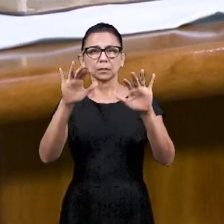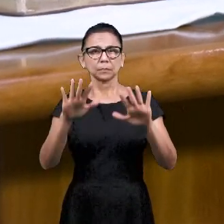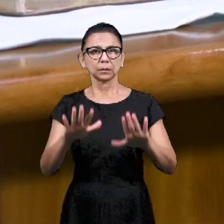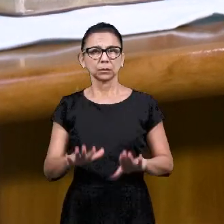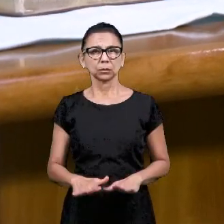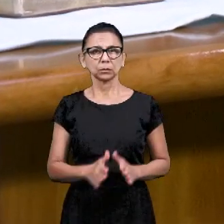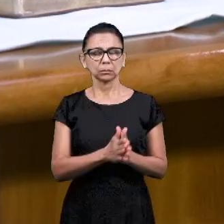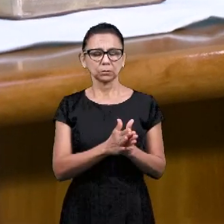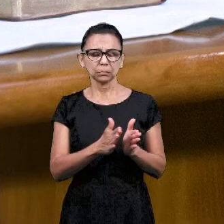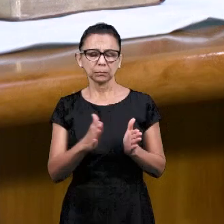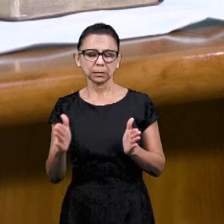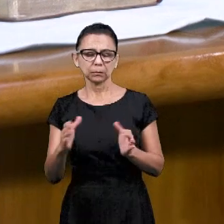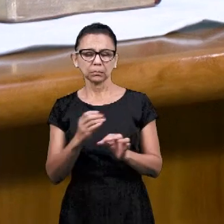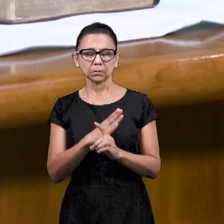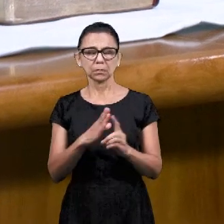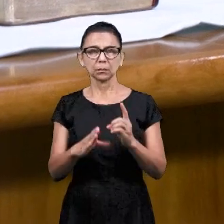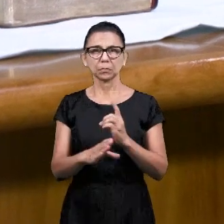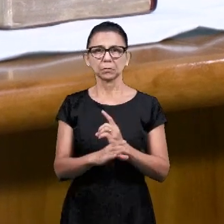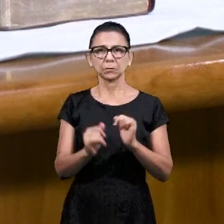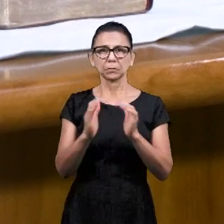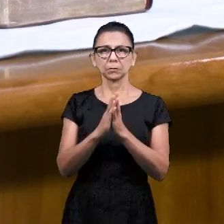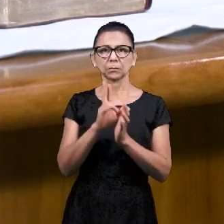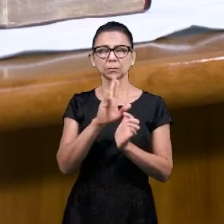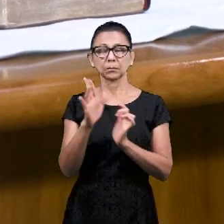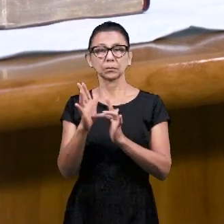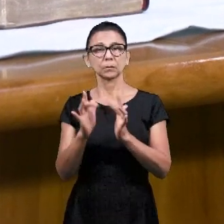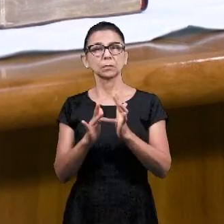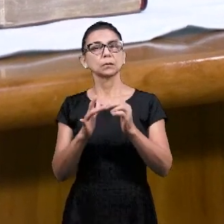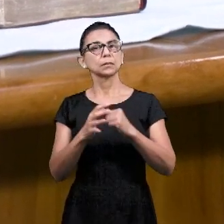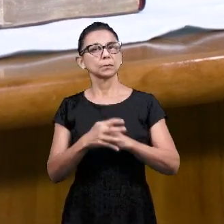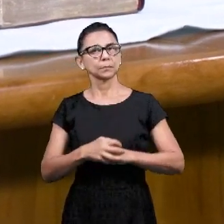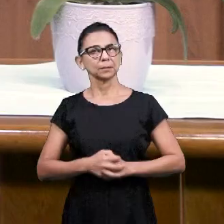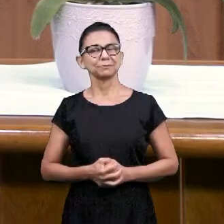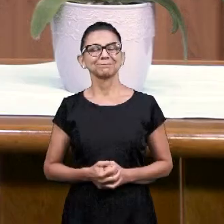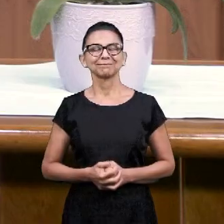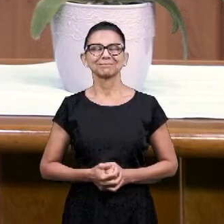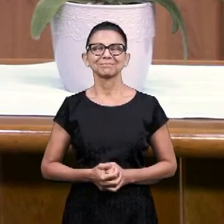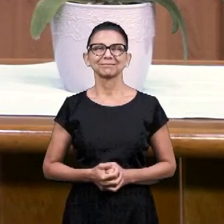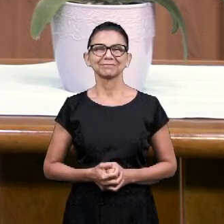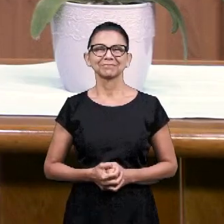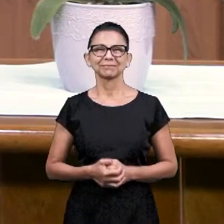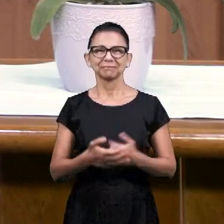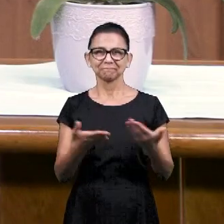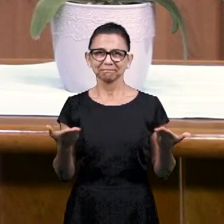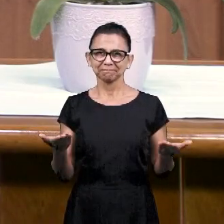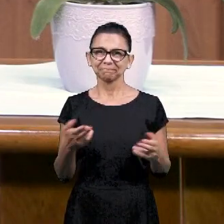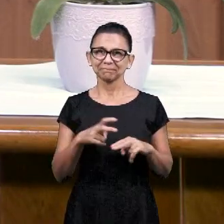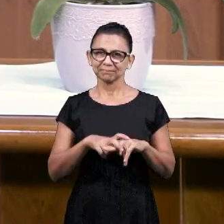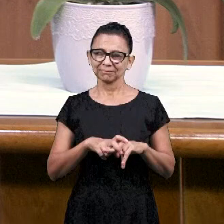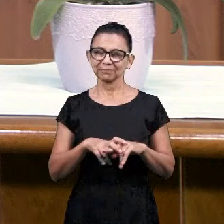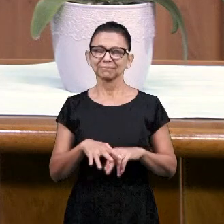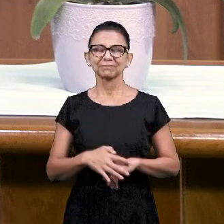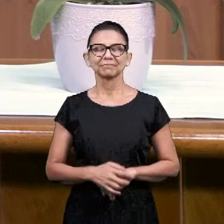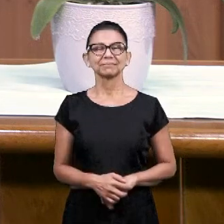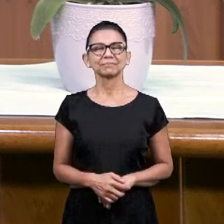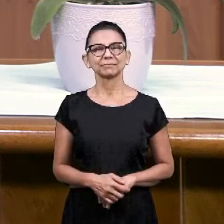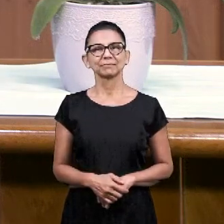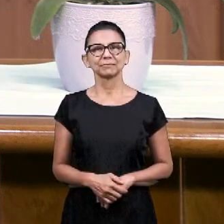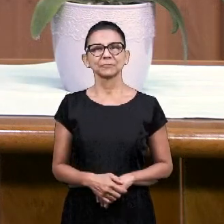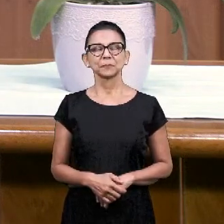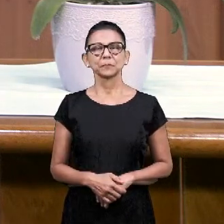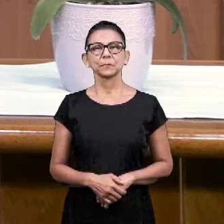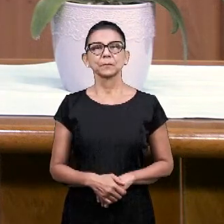pour nous. Ainsi, nous demandons, bénis-nous pendant tout ce culte. Nous prions au nom de Jésus. Amen. Tous